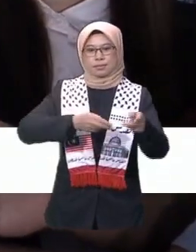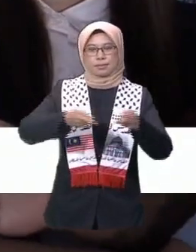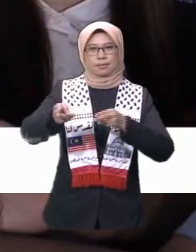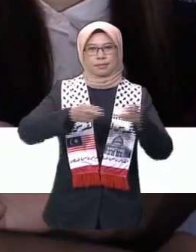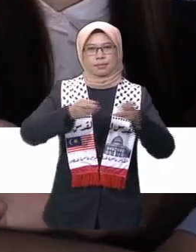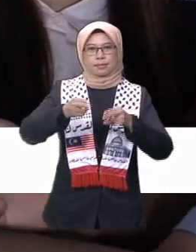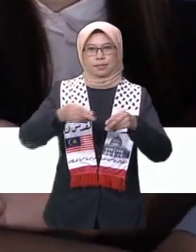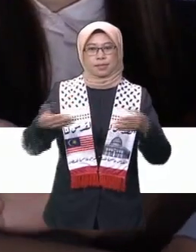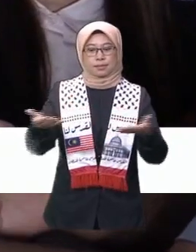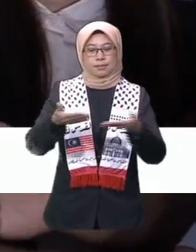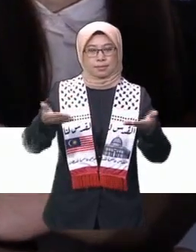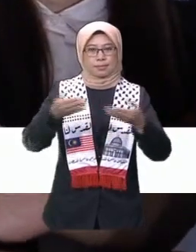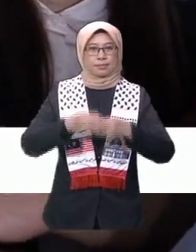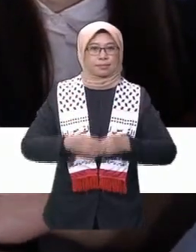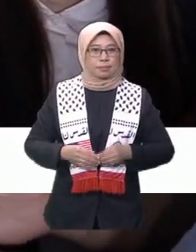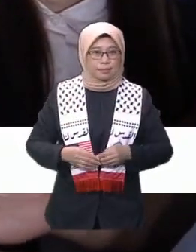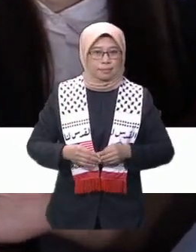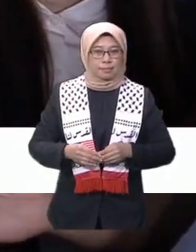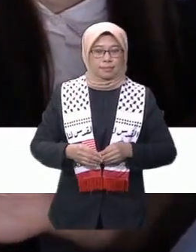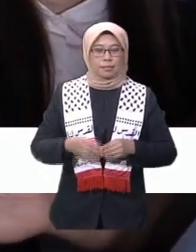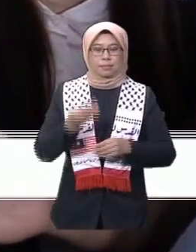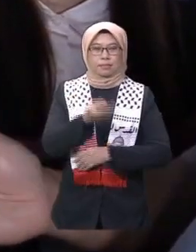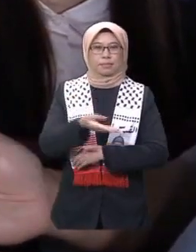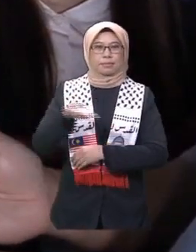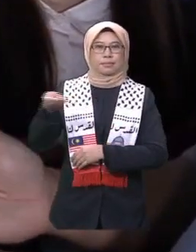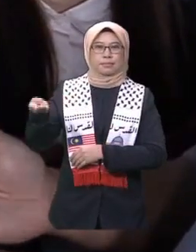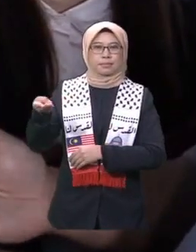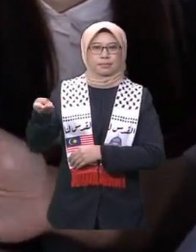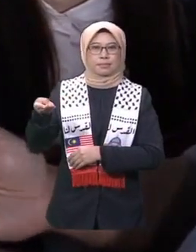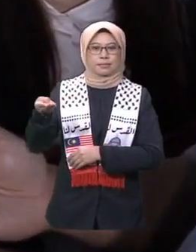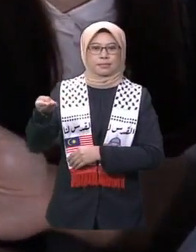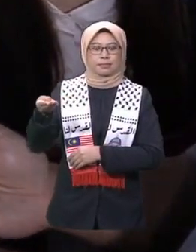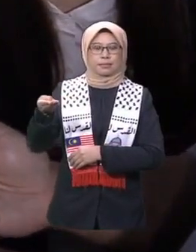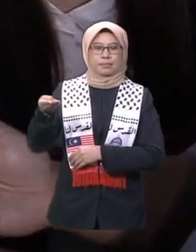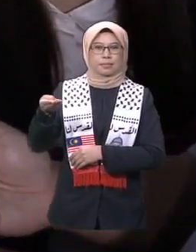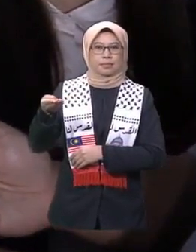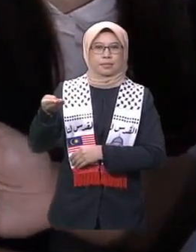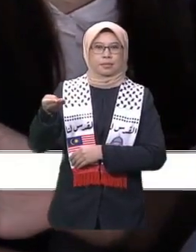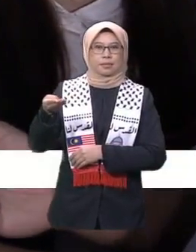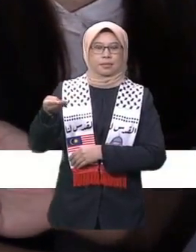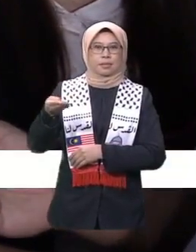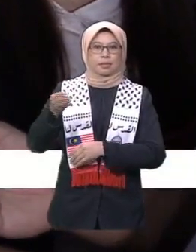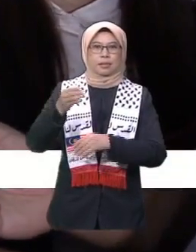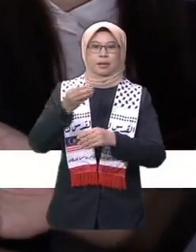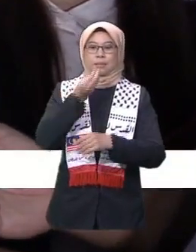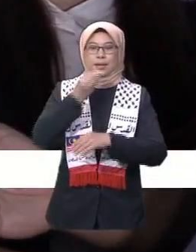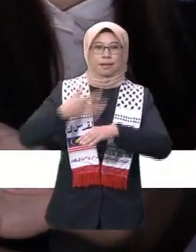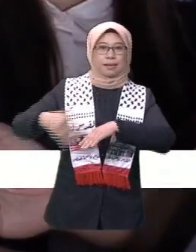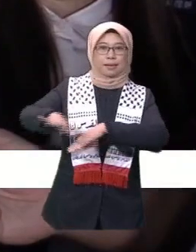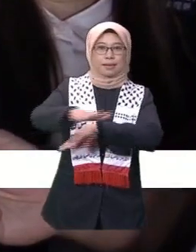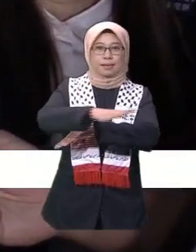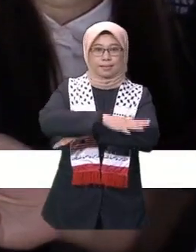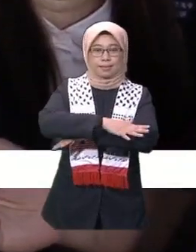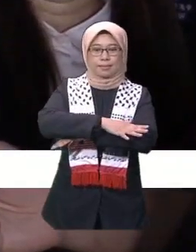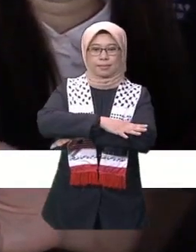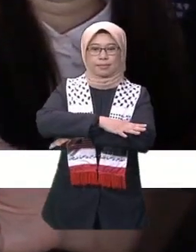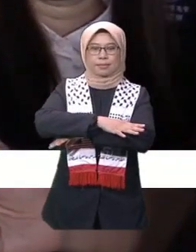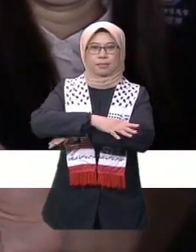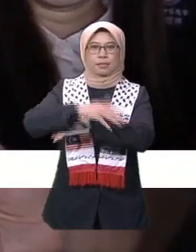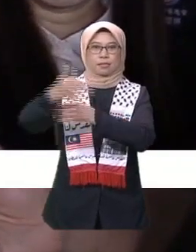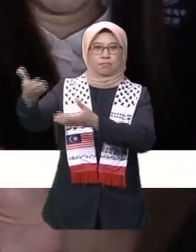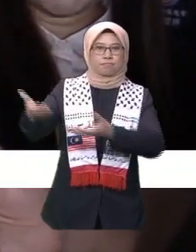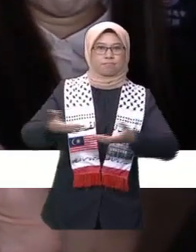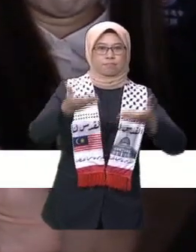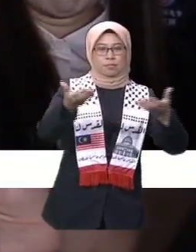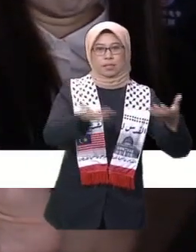di sini kebanyakannya ialah produk-produk segar seperti seafood dan sebagainya yang diangkut melalui